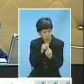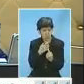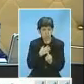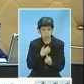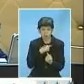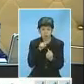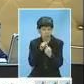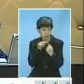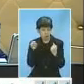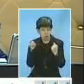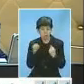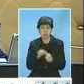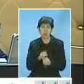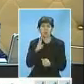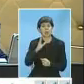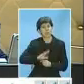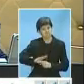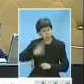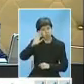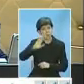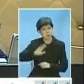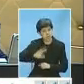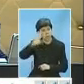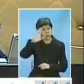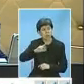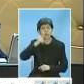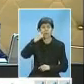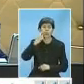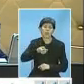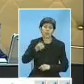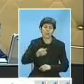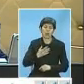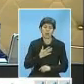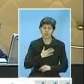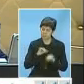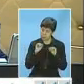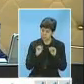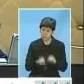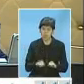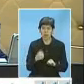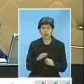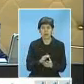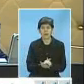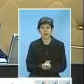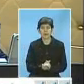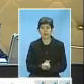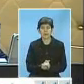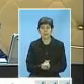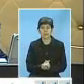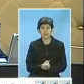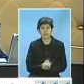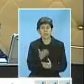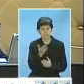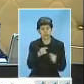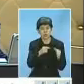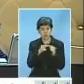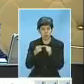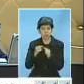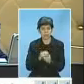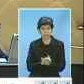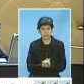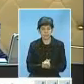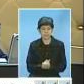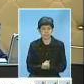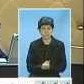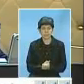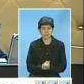ท่านออกไปไกลเดี๋ยวท่านวัชระก็ต้องใช้สิทธิ์ต้องประท้วงอีกผมวินิจฉัยแล้วนะท่านวัชระเชิญท่านสุนัยต่อฮะ ท่